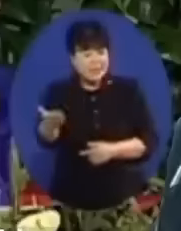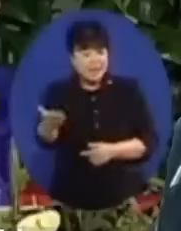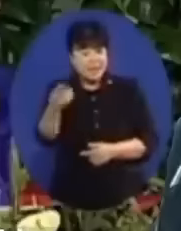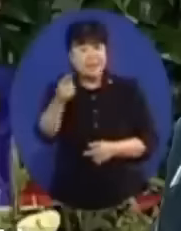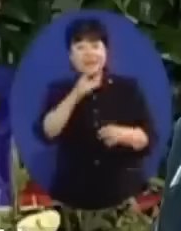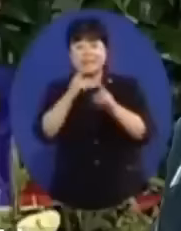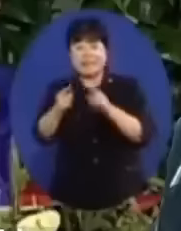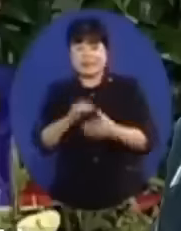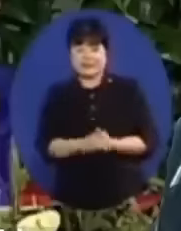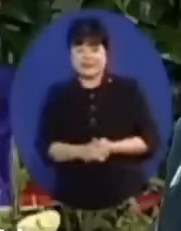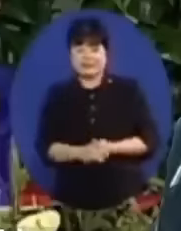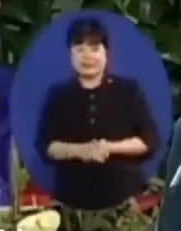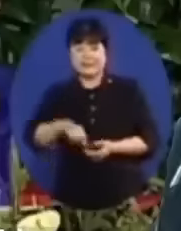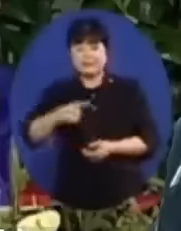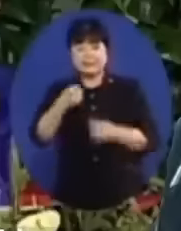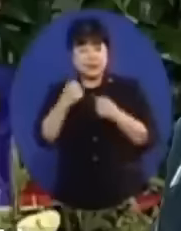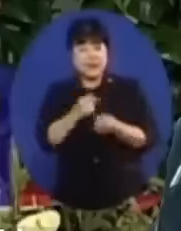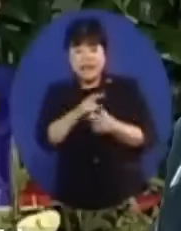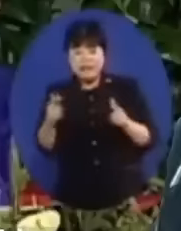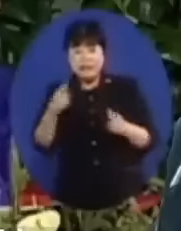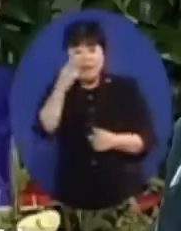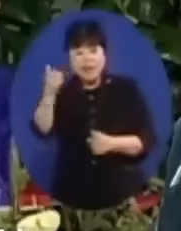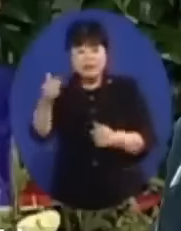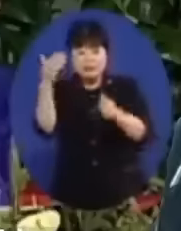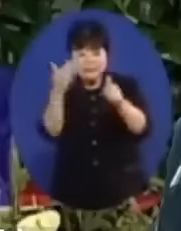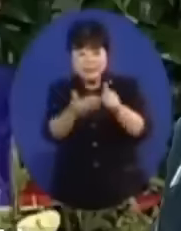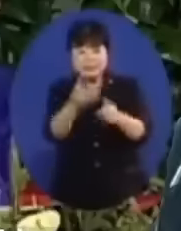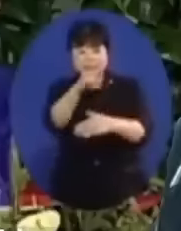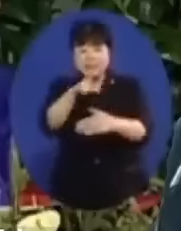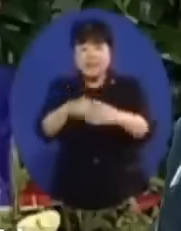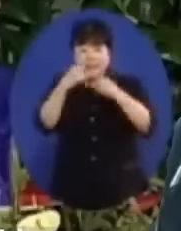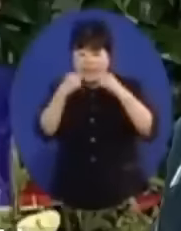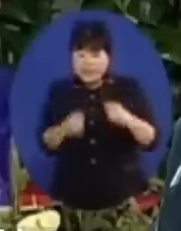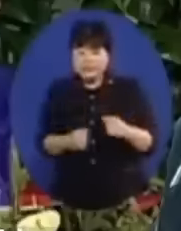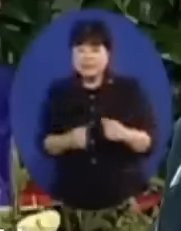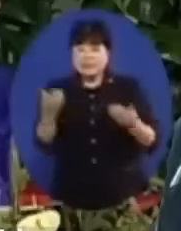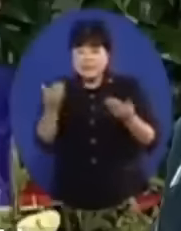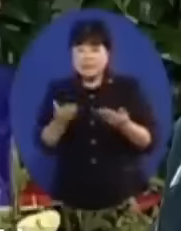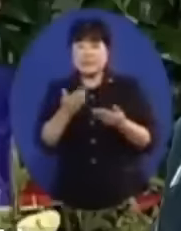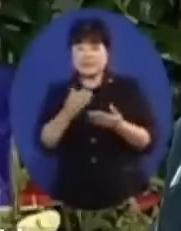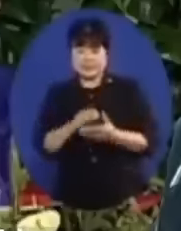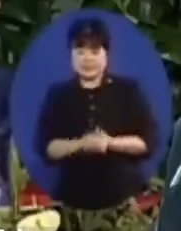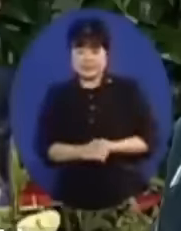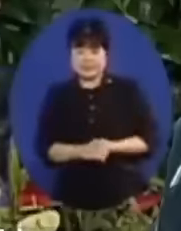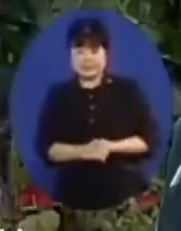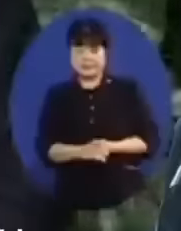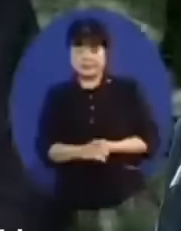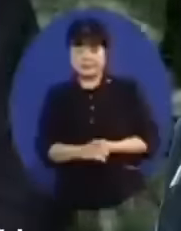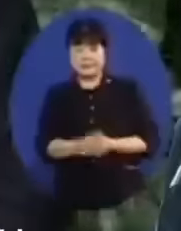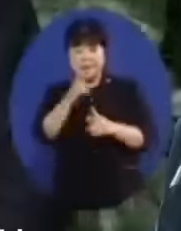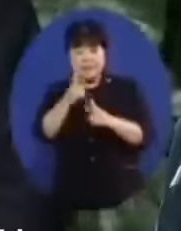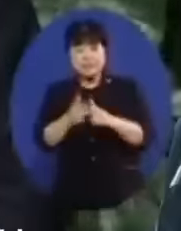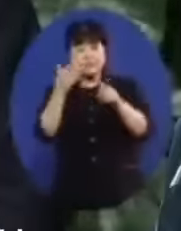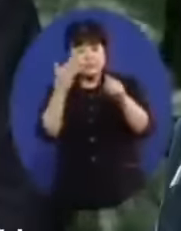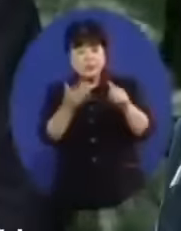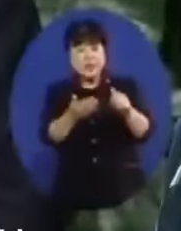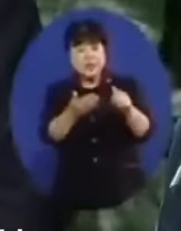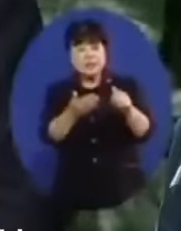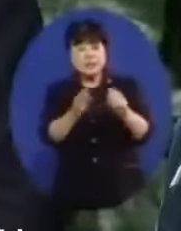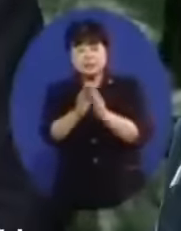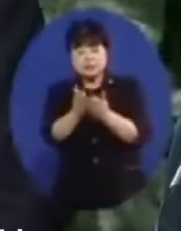너희에게 이르는 말은 스스로 하는 것이 아니라 아버지께서 내 안에 계셔서 그 일을 하시는 것이라. 그 예수님께서